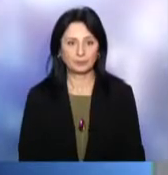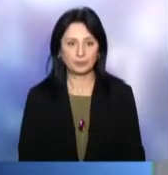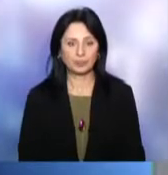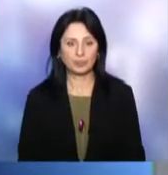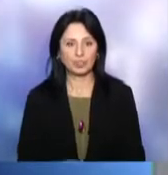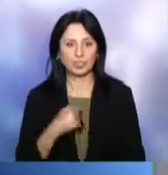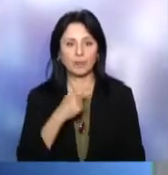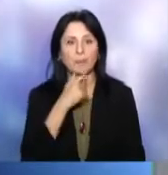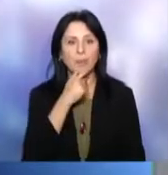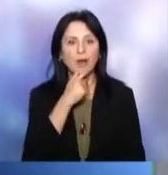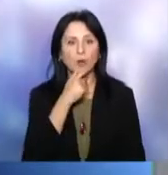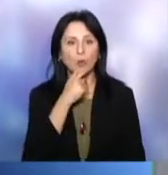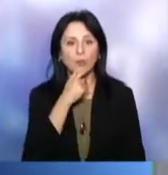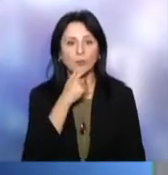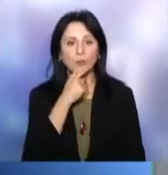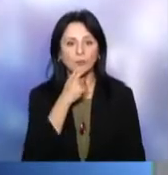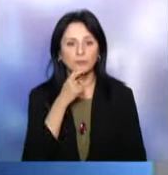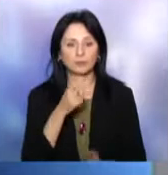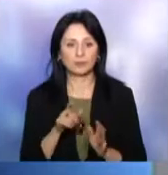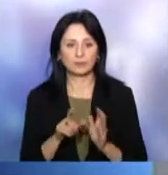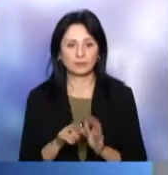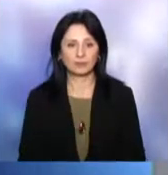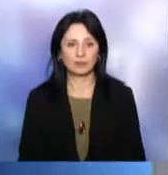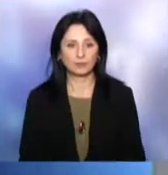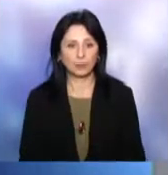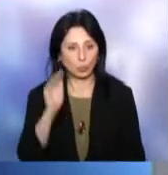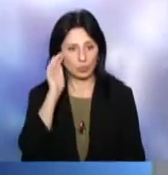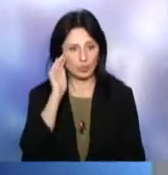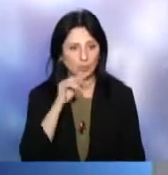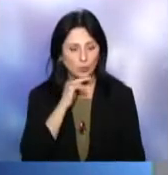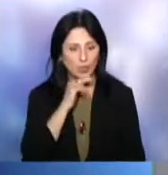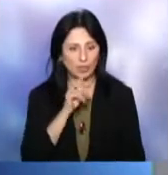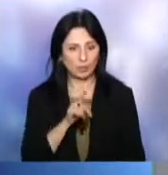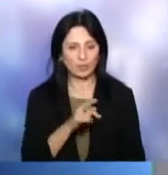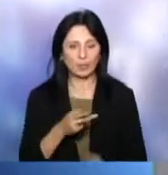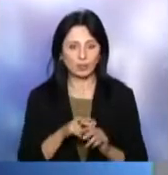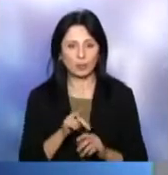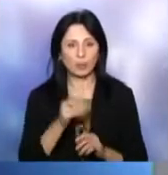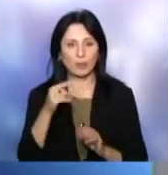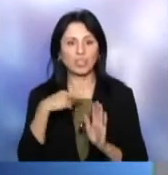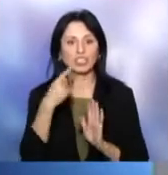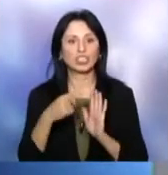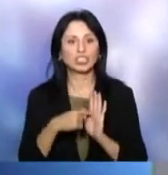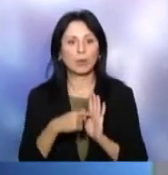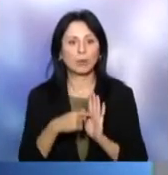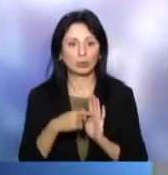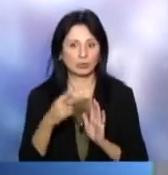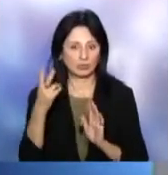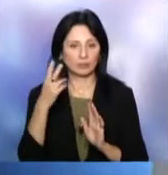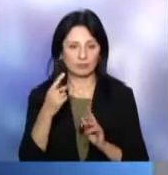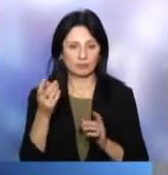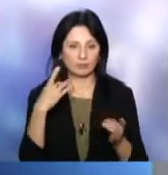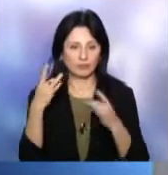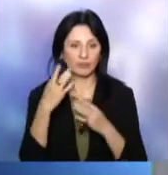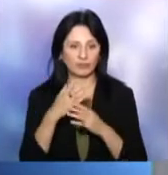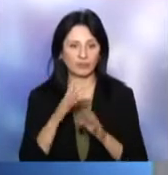ჩვენ მაყურებელს თან ვუსმენთ ყურადღებით, იმიტომ რომ მათი კითხვები ეთერში დავსვათ და